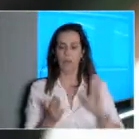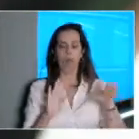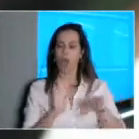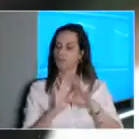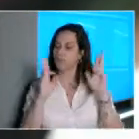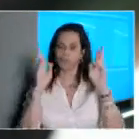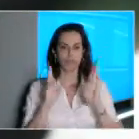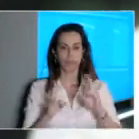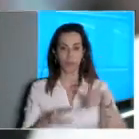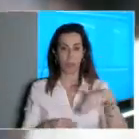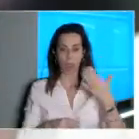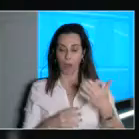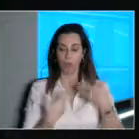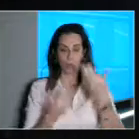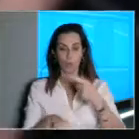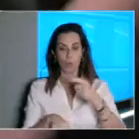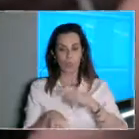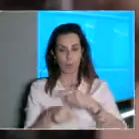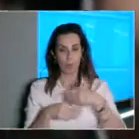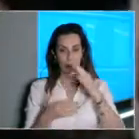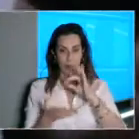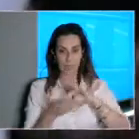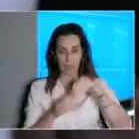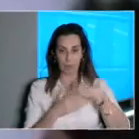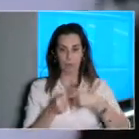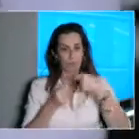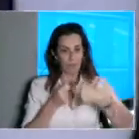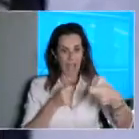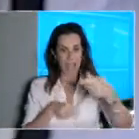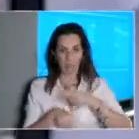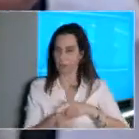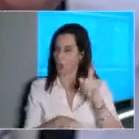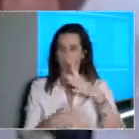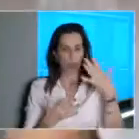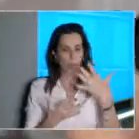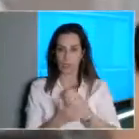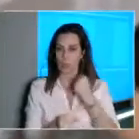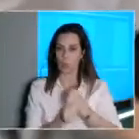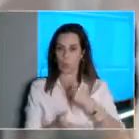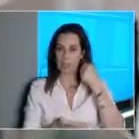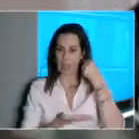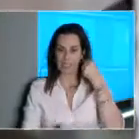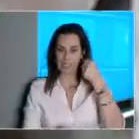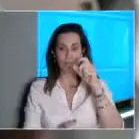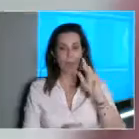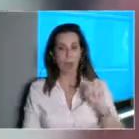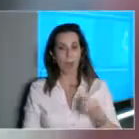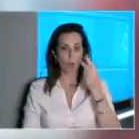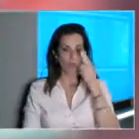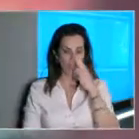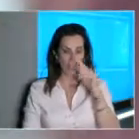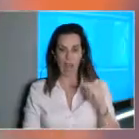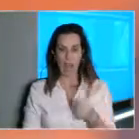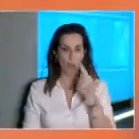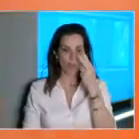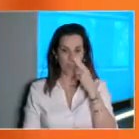החוק אחרי הארכות שמשרד הפנים נתן לנו. לא הצלחנו להעביר תקציב, למרות שניסינו.